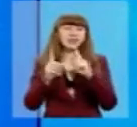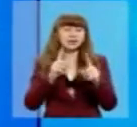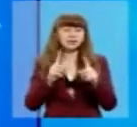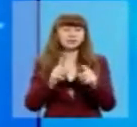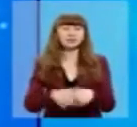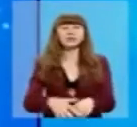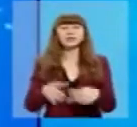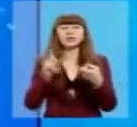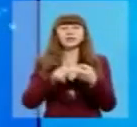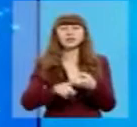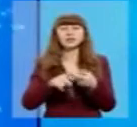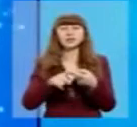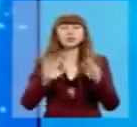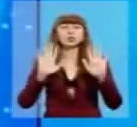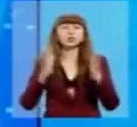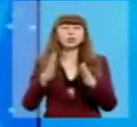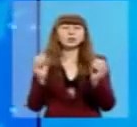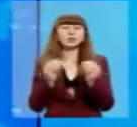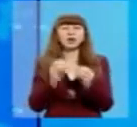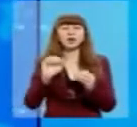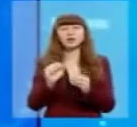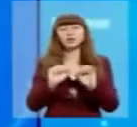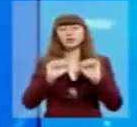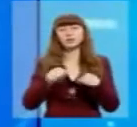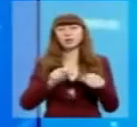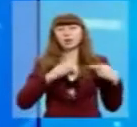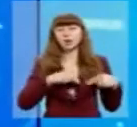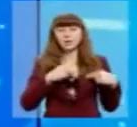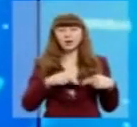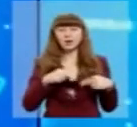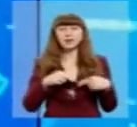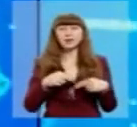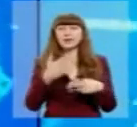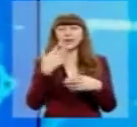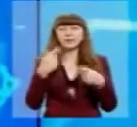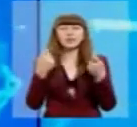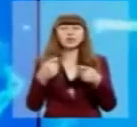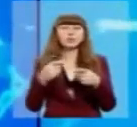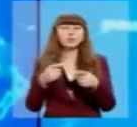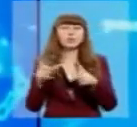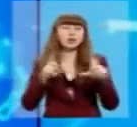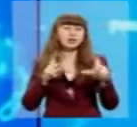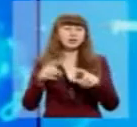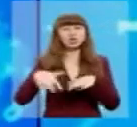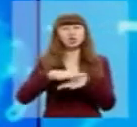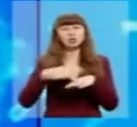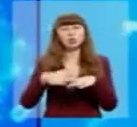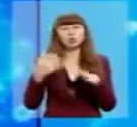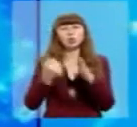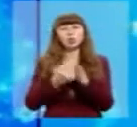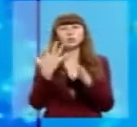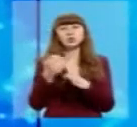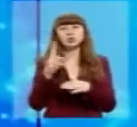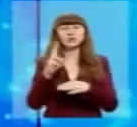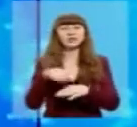складывающейся эпидситуации, с 10 августа разрешено функционирование непродовольственных магазинов площадью до 500 квадратных метров.